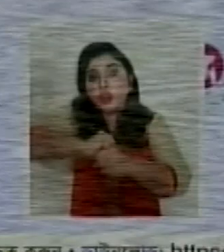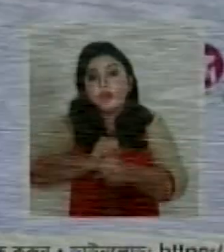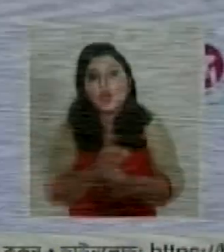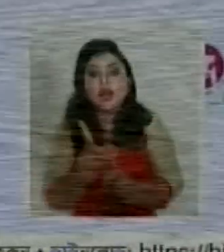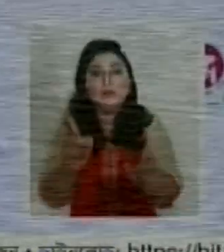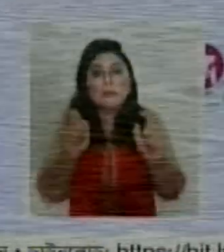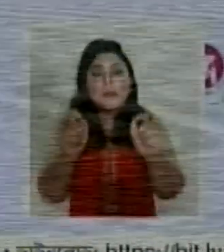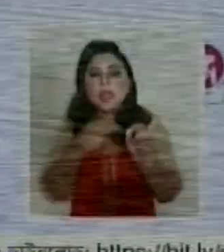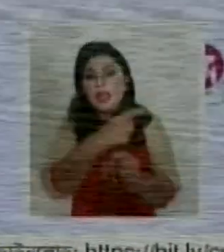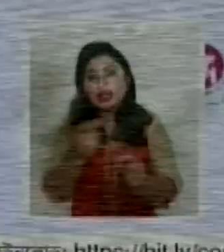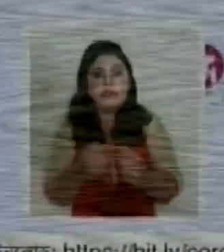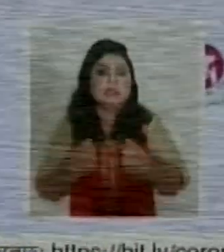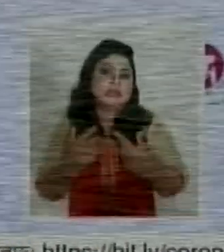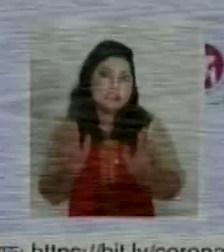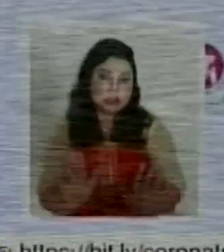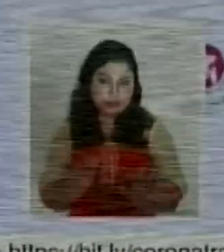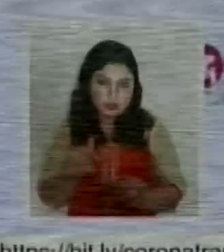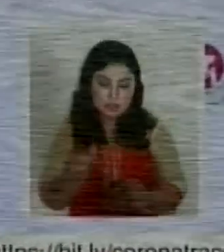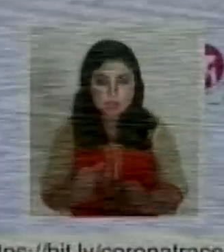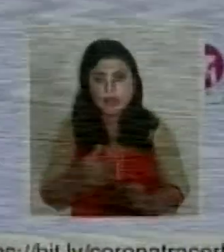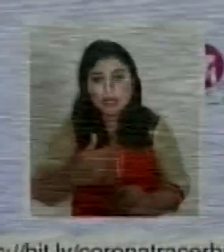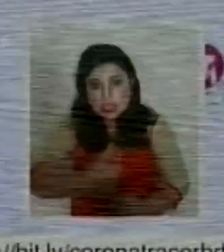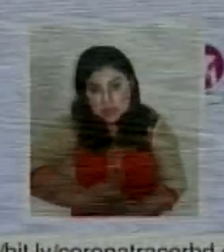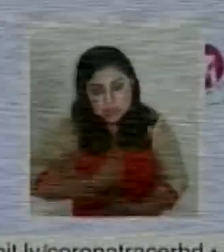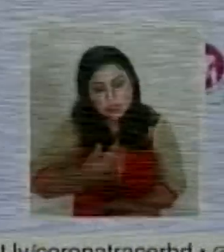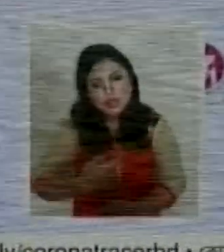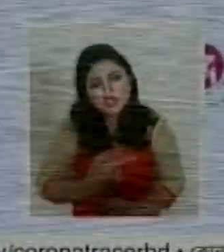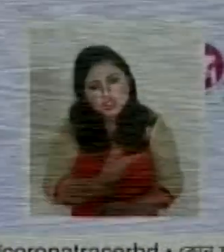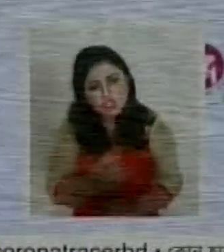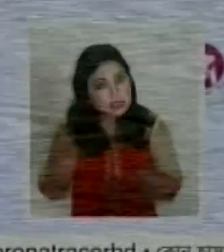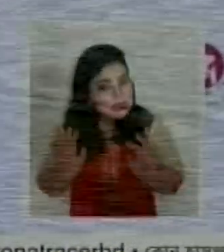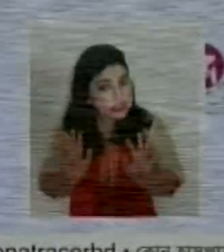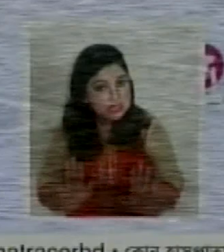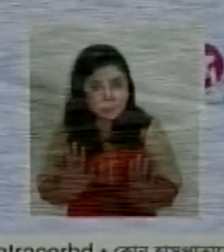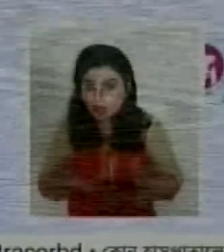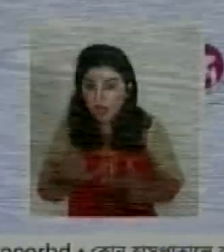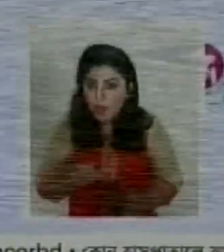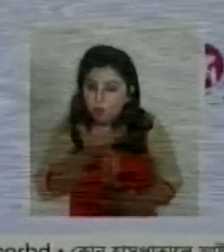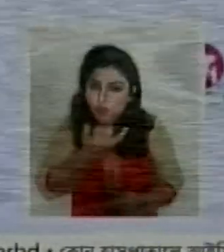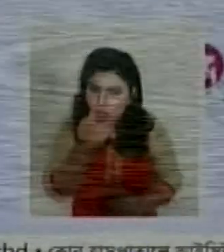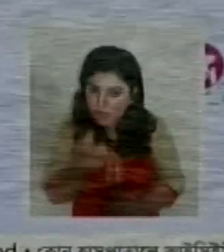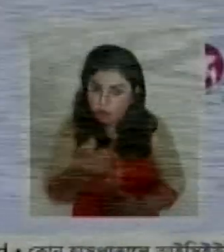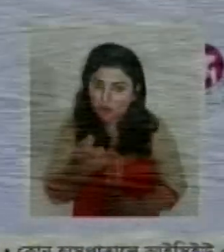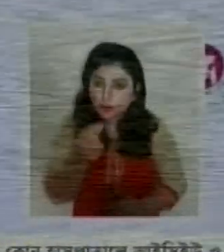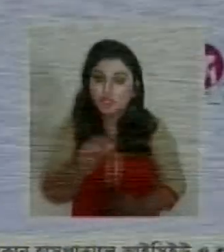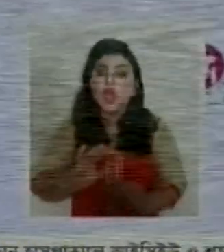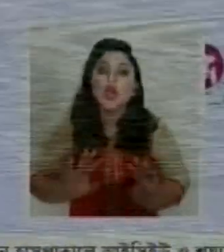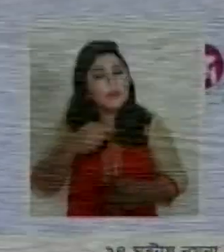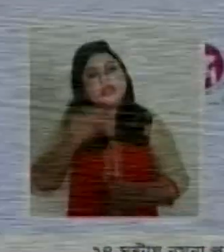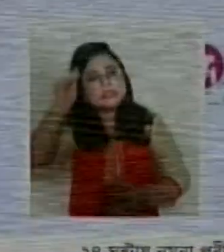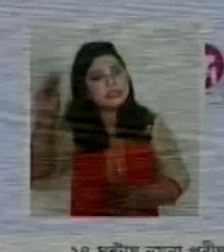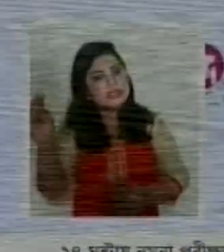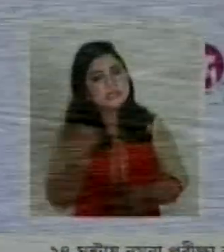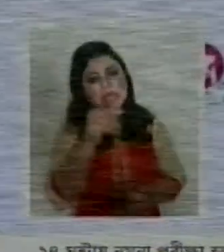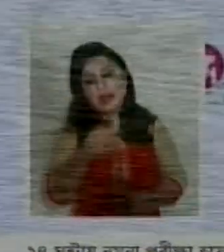হয়েছে 2,996 জন। এ নিয়ে এখন পর্যন্ত আক্রান্ত হলেন 2,63,503 জন। স্বাস্থ্য